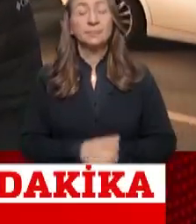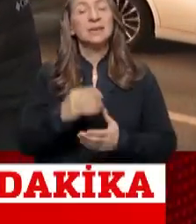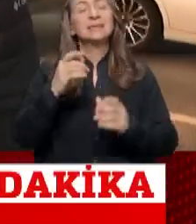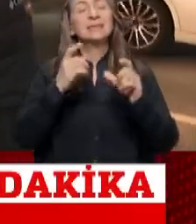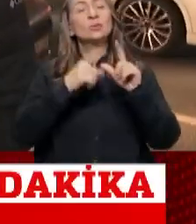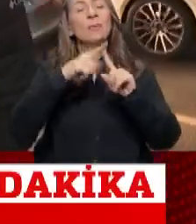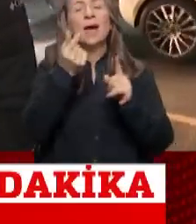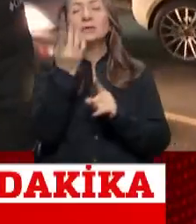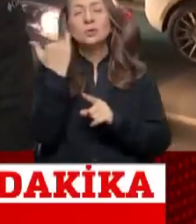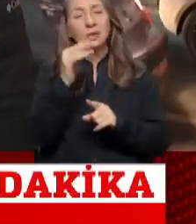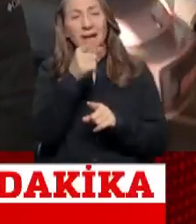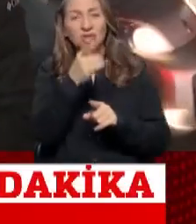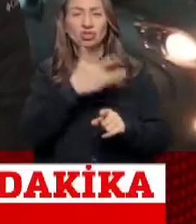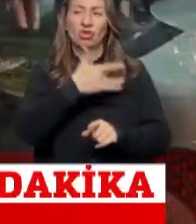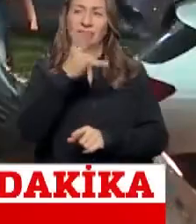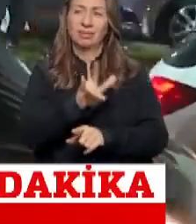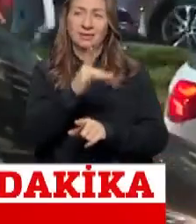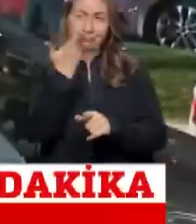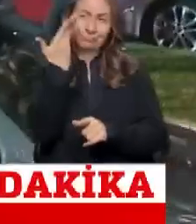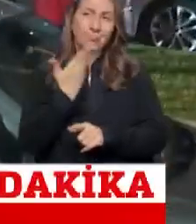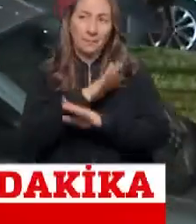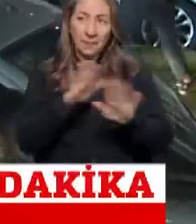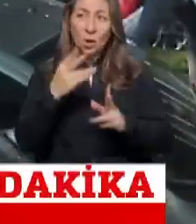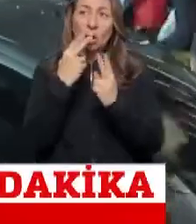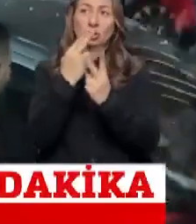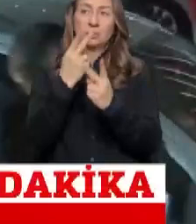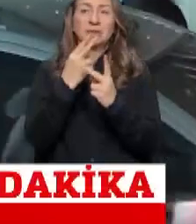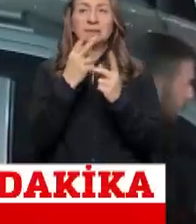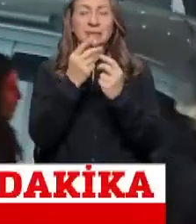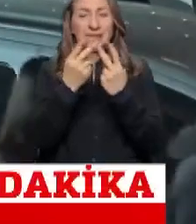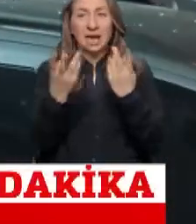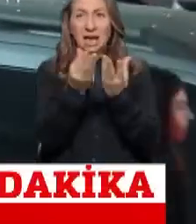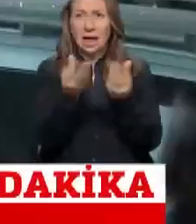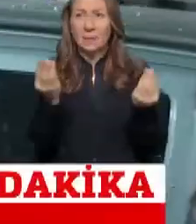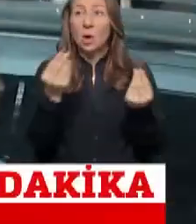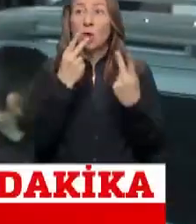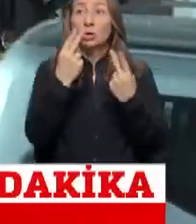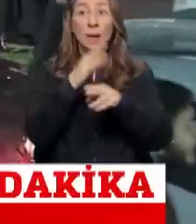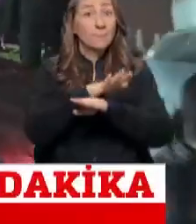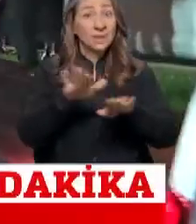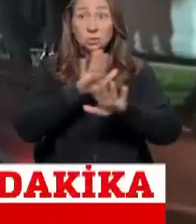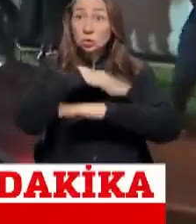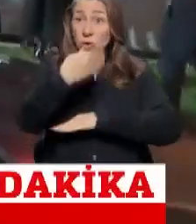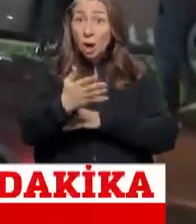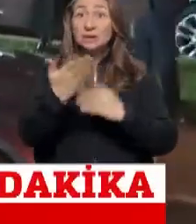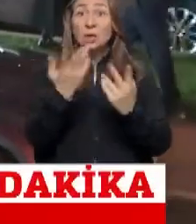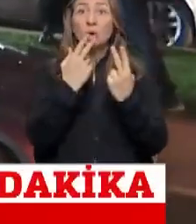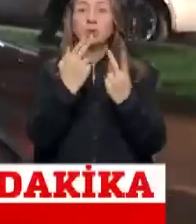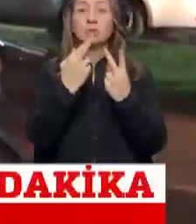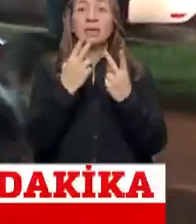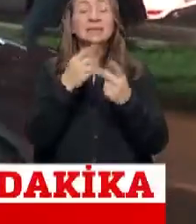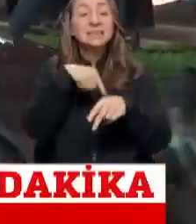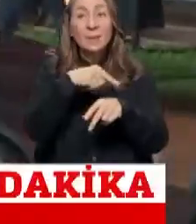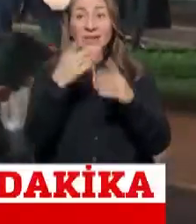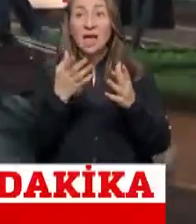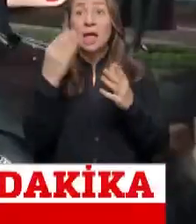Selçuk Tepeli az önce de zaten canlı yayında ekranlara getirdik konuşmalar sırasındaki kalabalığı. Konuşmalar bittikten sonraki zaten konuşmalar